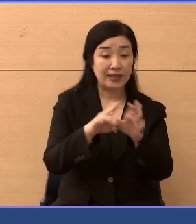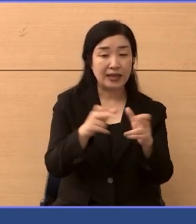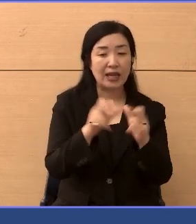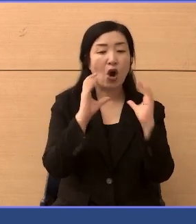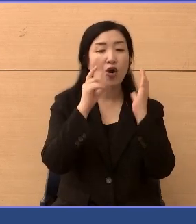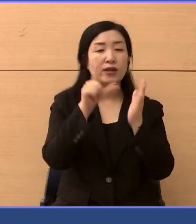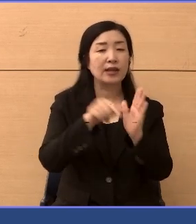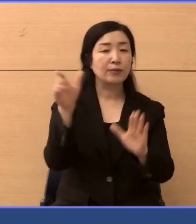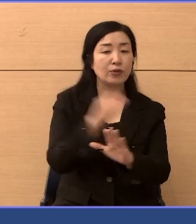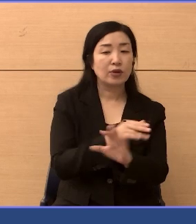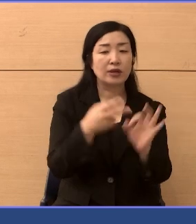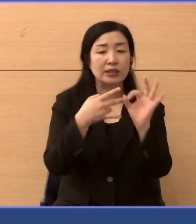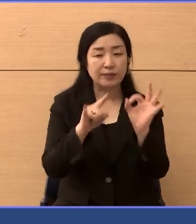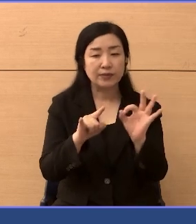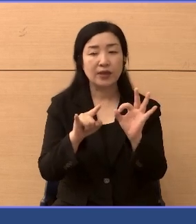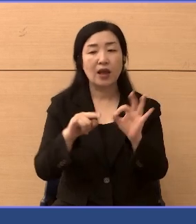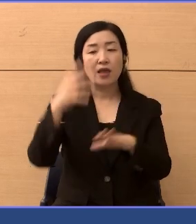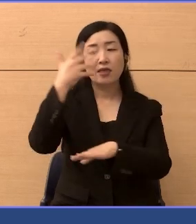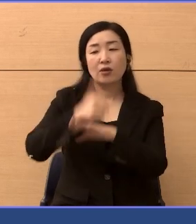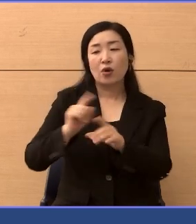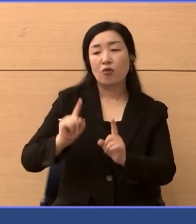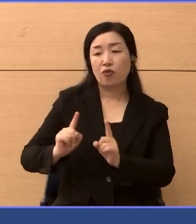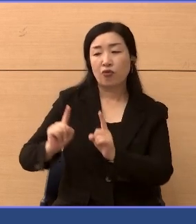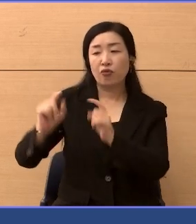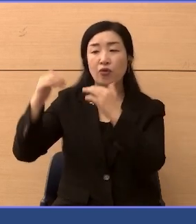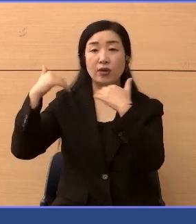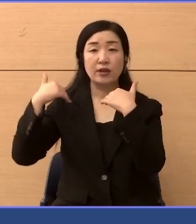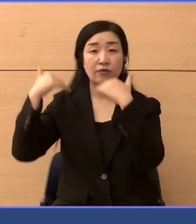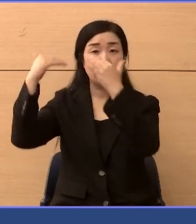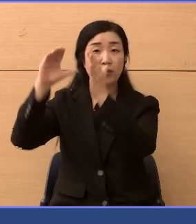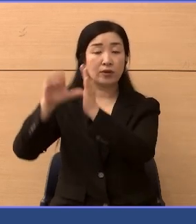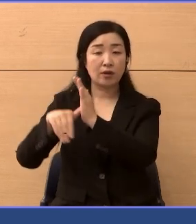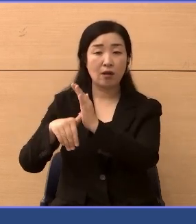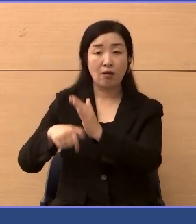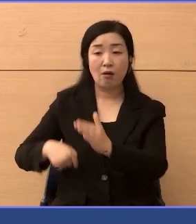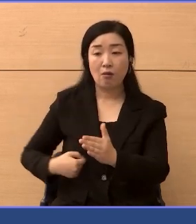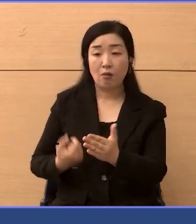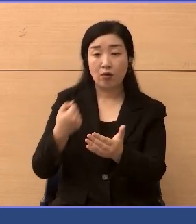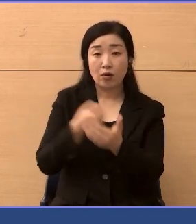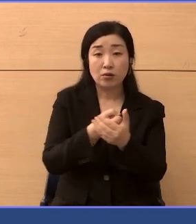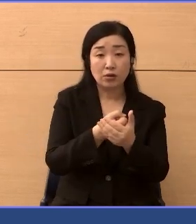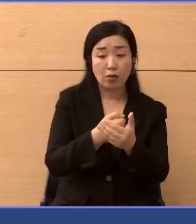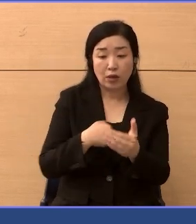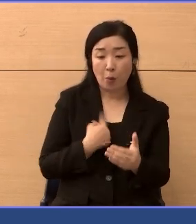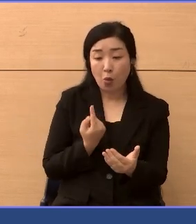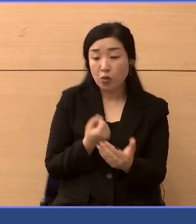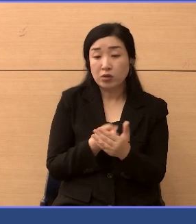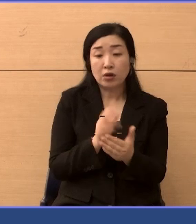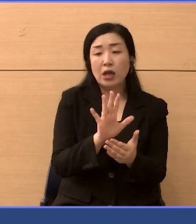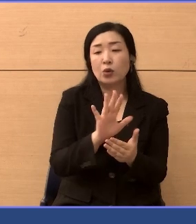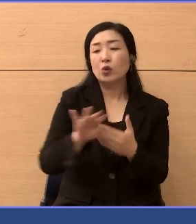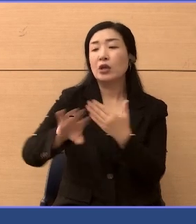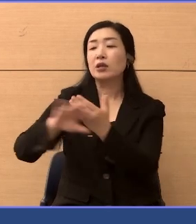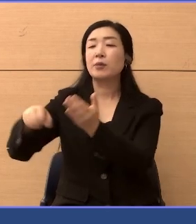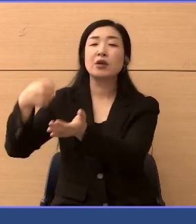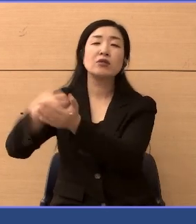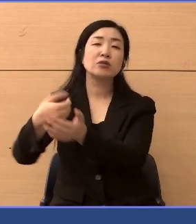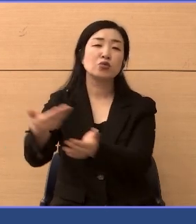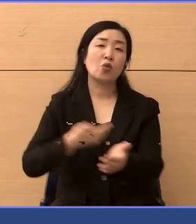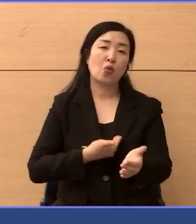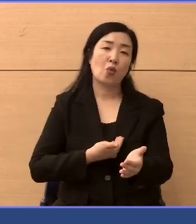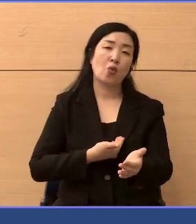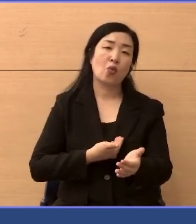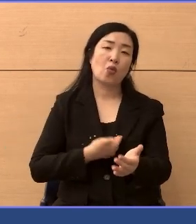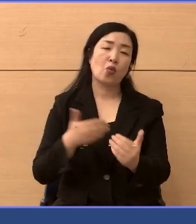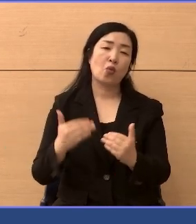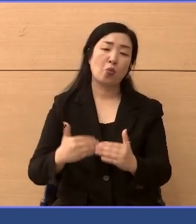어렸을 때라던가 adult years. 10대라던가 And 성인기 gradually we 초기까지도 need to teach 결정을 the 대신 individual 내려주는 경우가 how 많았습니다. to 그렇기 때문에